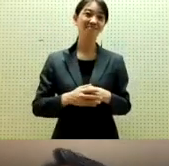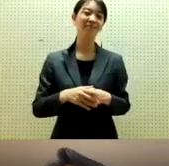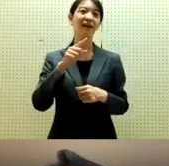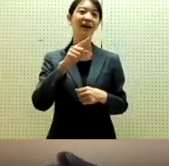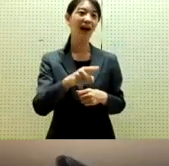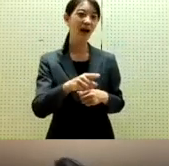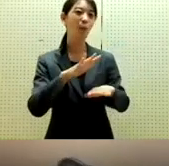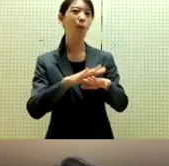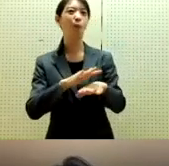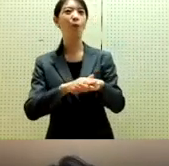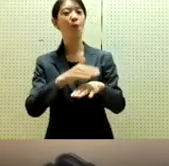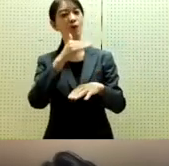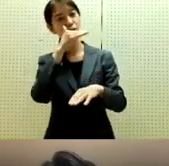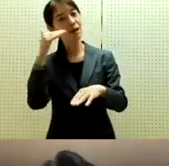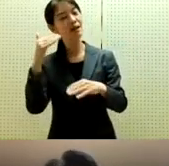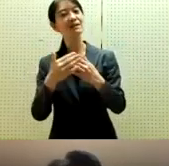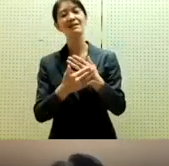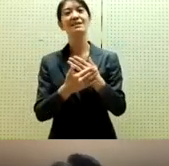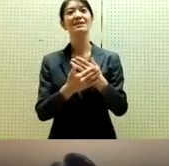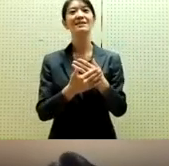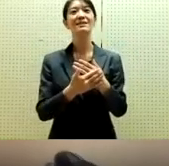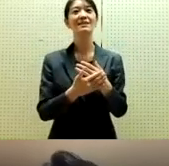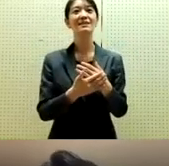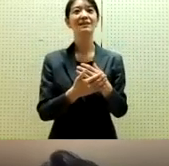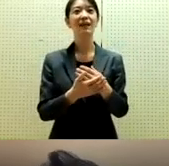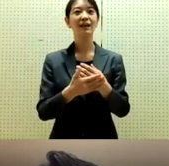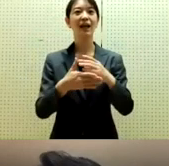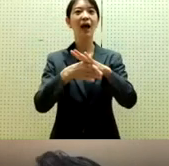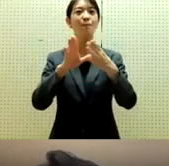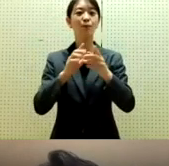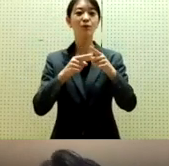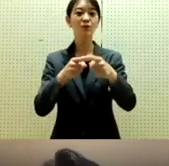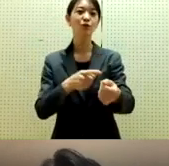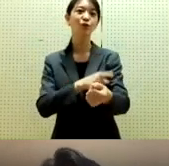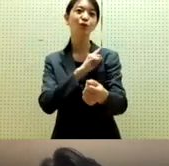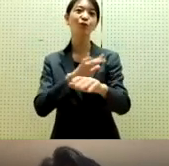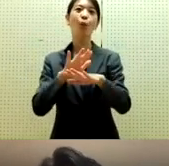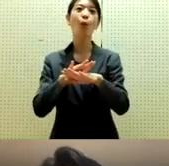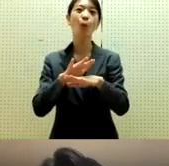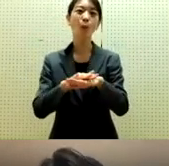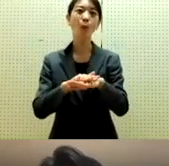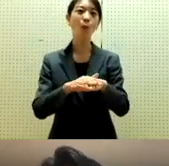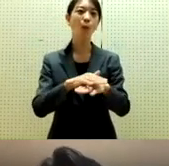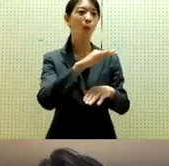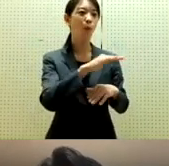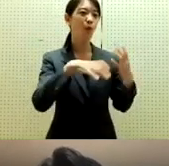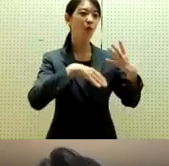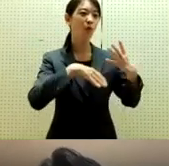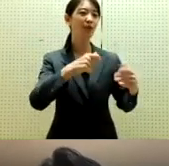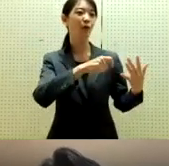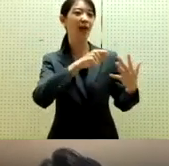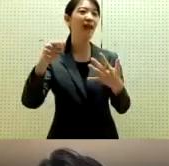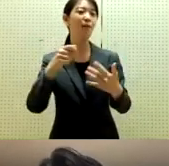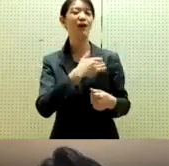り私が素晴らしいなと思ったのはああやってこう文字入力の仕方なり何なりを子どもたちが選ばせてるっていうことは先生